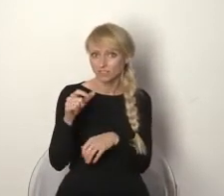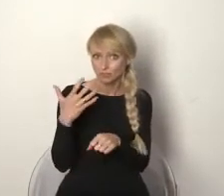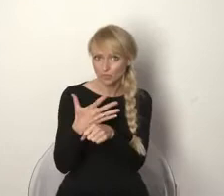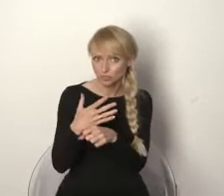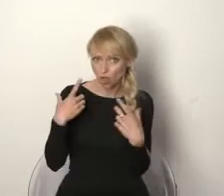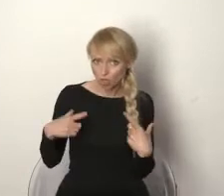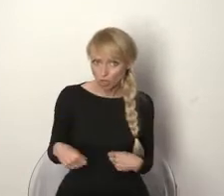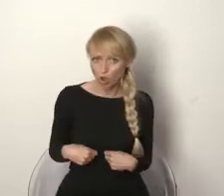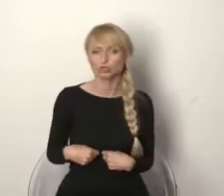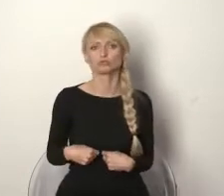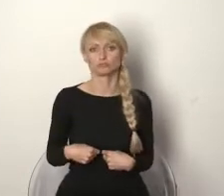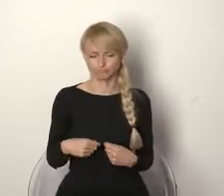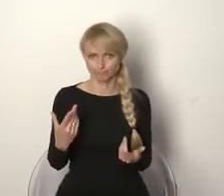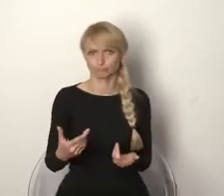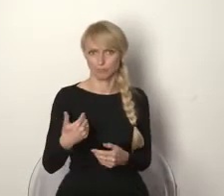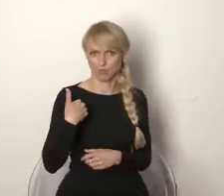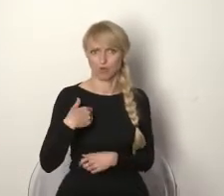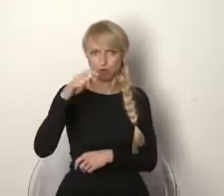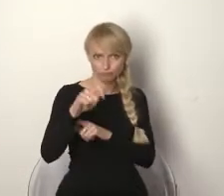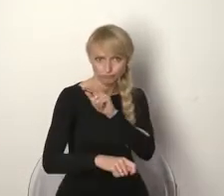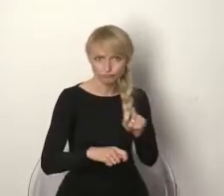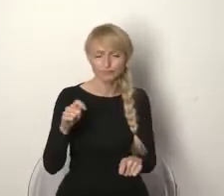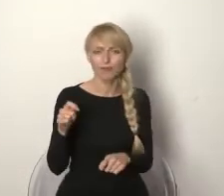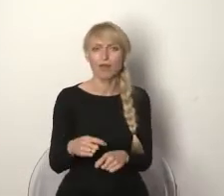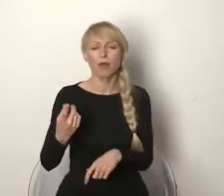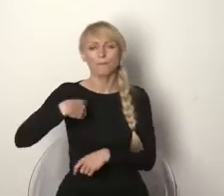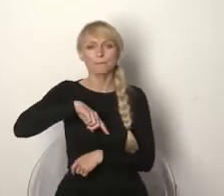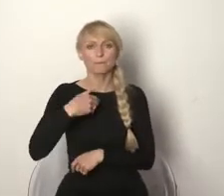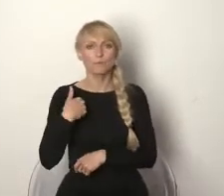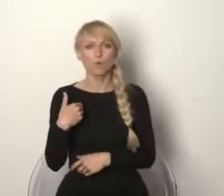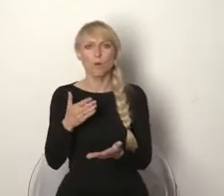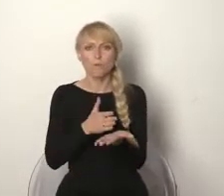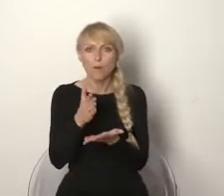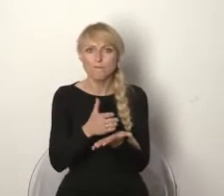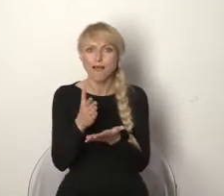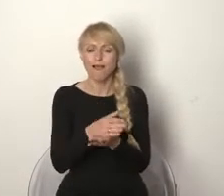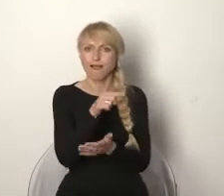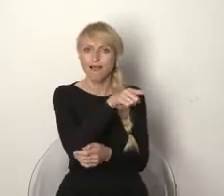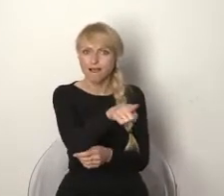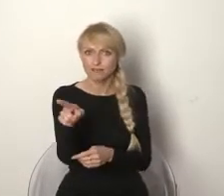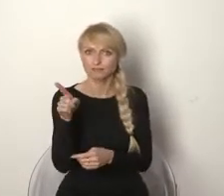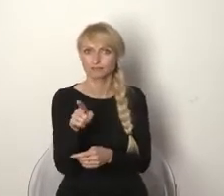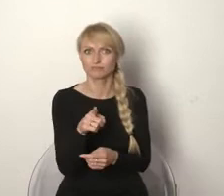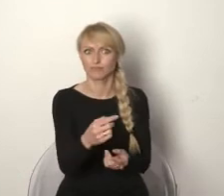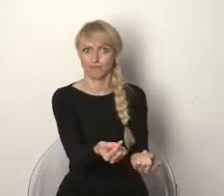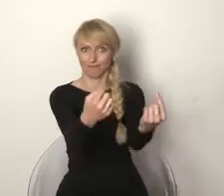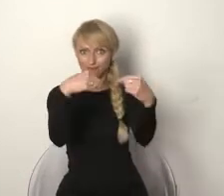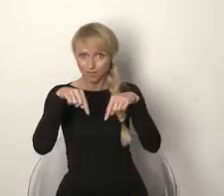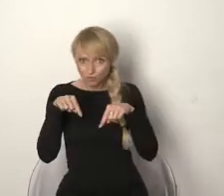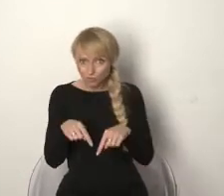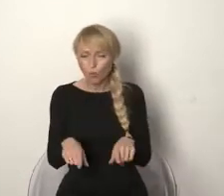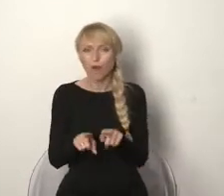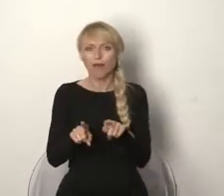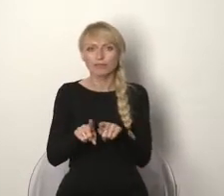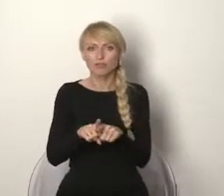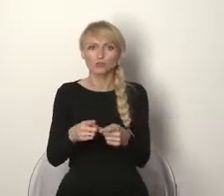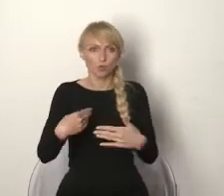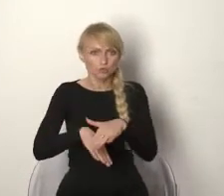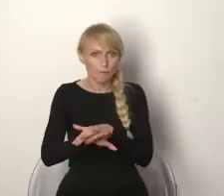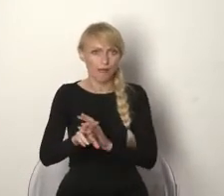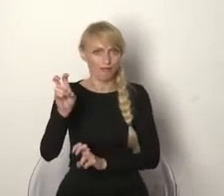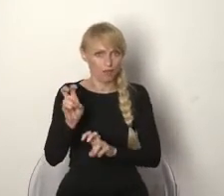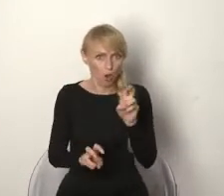jakby pomagaliśmy nie tylko w transporcie, ale też w zapewnieniu hoteli, utrzymaniu tych osób tutaj w Polsce. Pomagaliśmy im